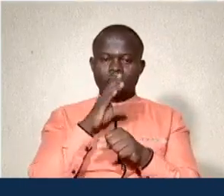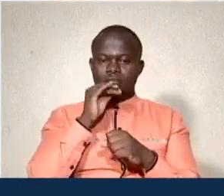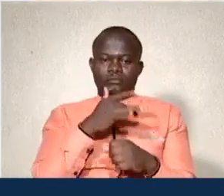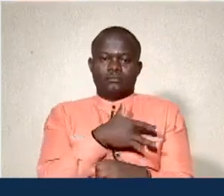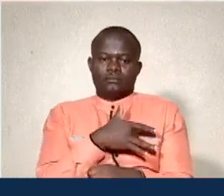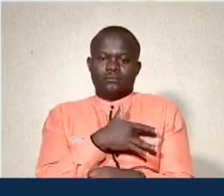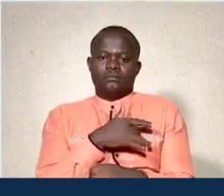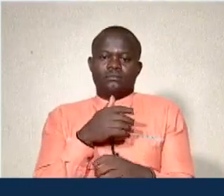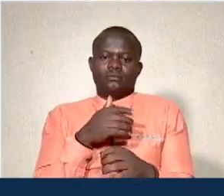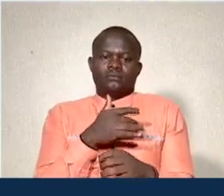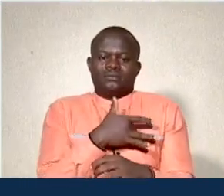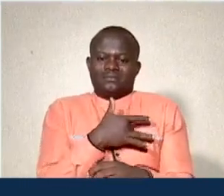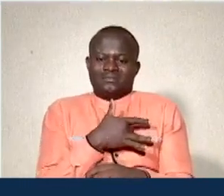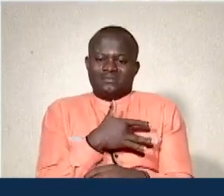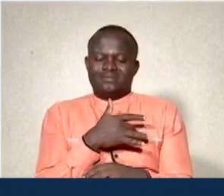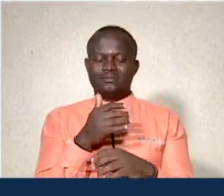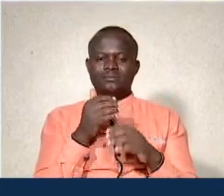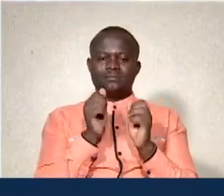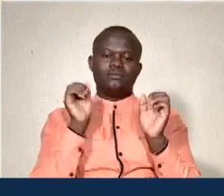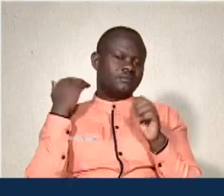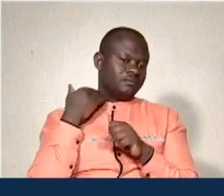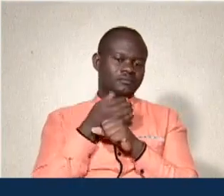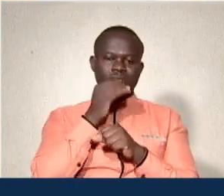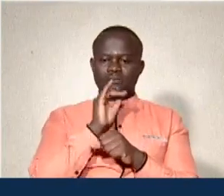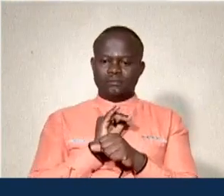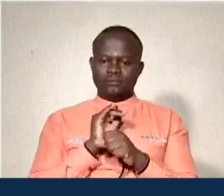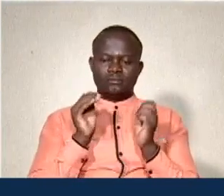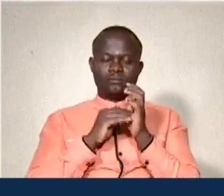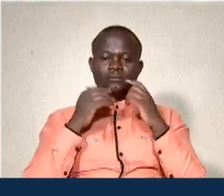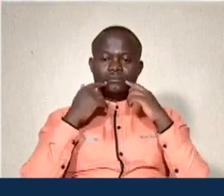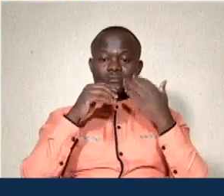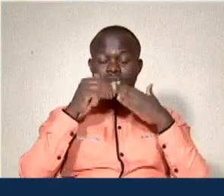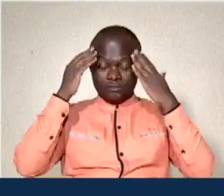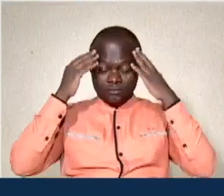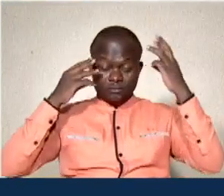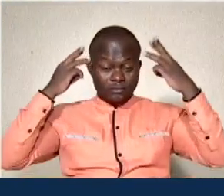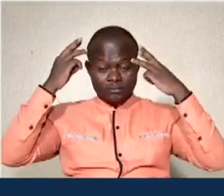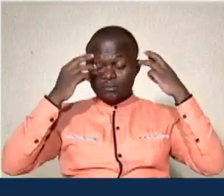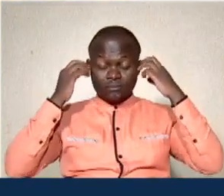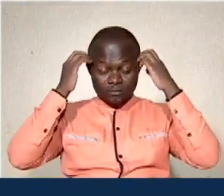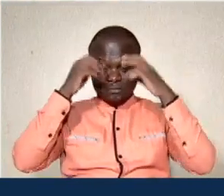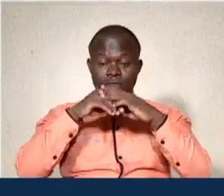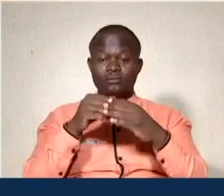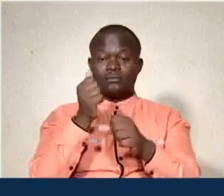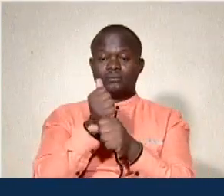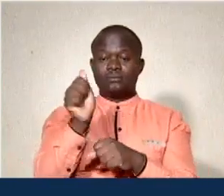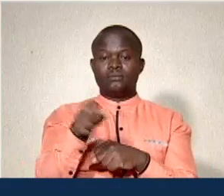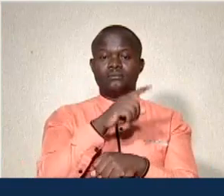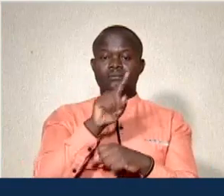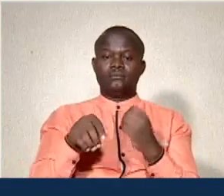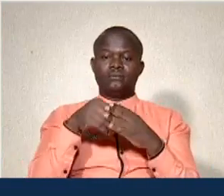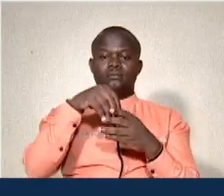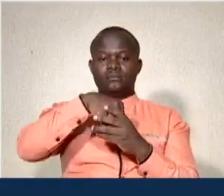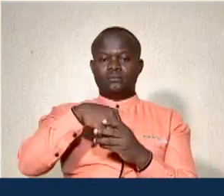akomeretsa akanasesereza abarokotse Jenoside yakorewe Abatutsi. Yavuze ko igihangayikishije ari uko mu bakekwaho ibi byaha